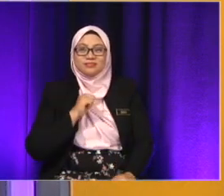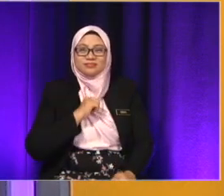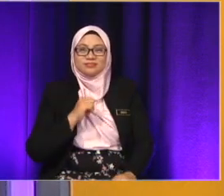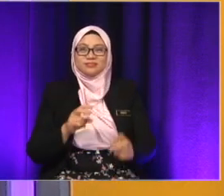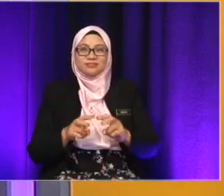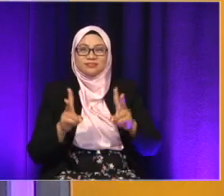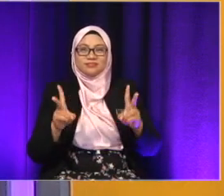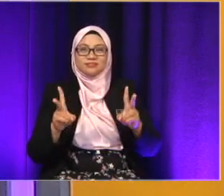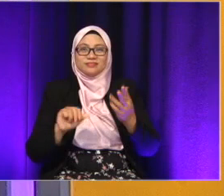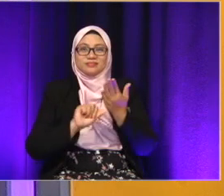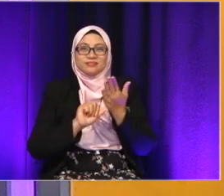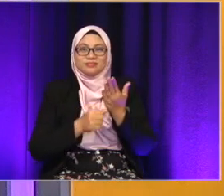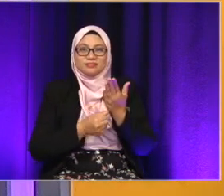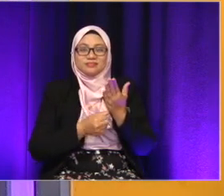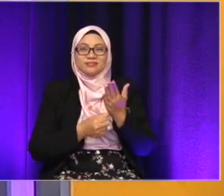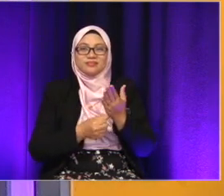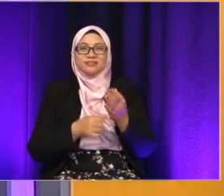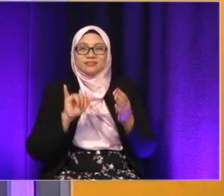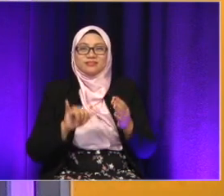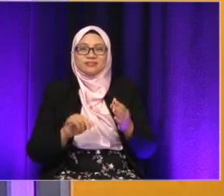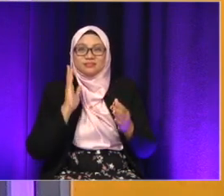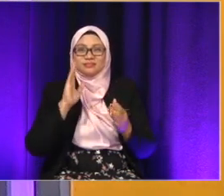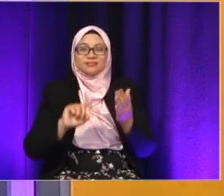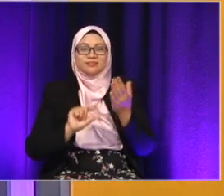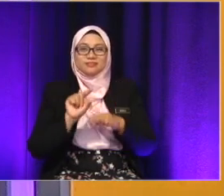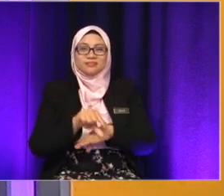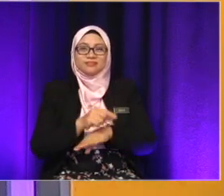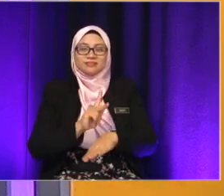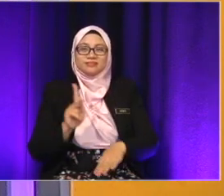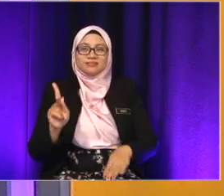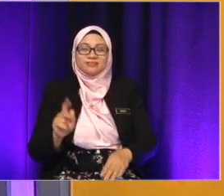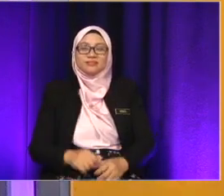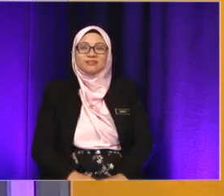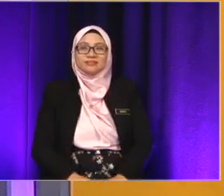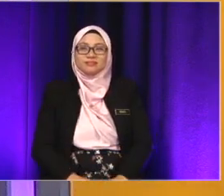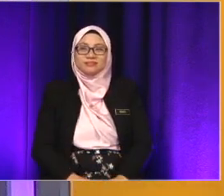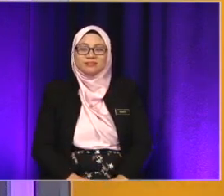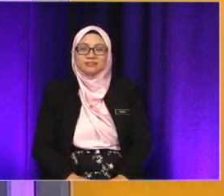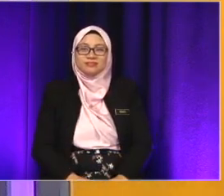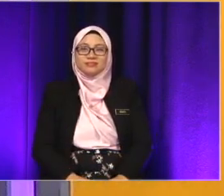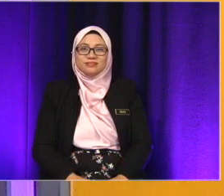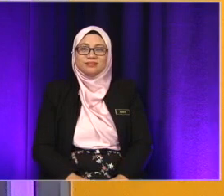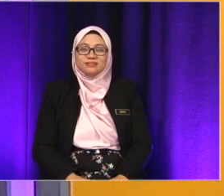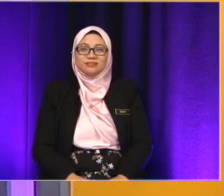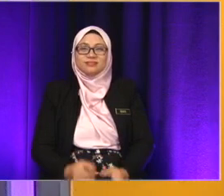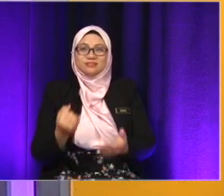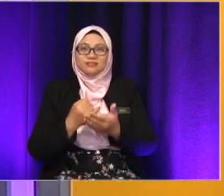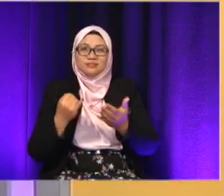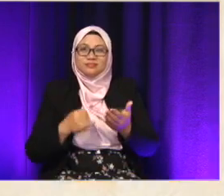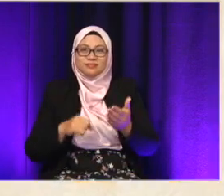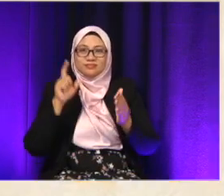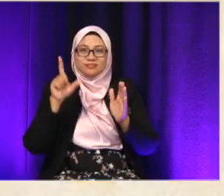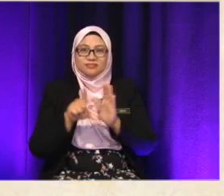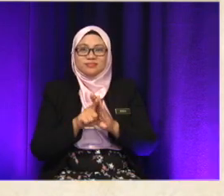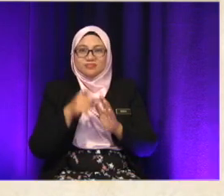yang kita akan gunakan atau kita akan lakarkan. Okey. Kalau tengok di situ ayat-ayat di situ kata iaitu lukisan dalam bentuk simbol tersebut adalah untuk